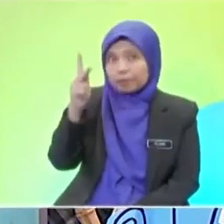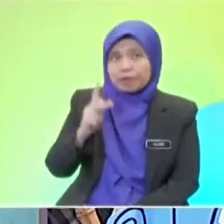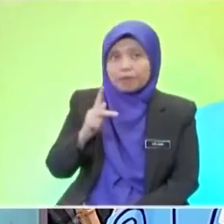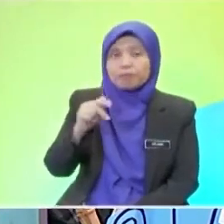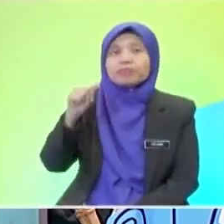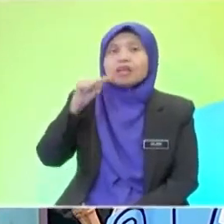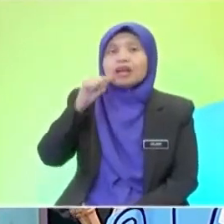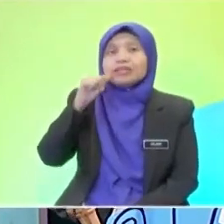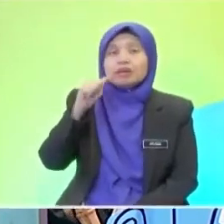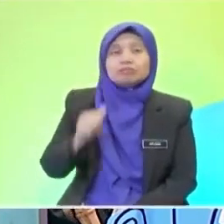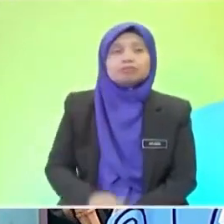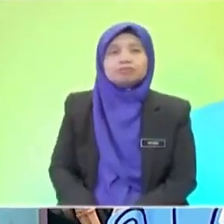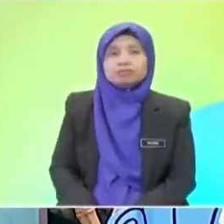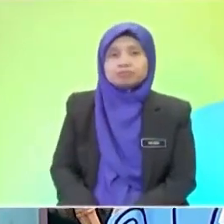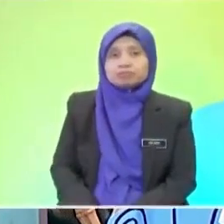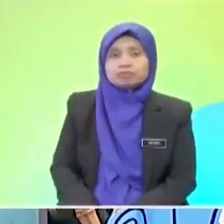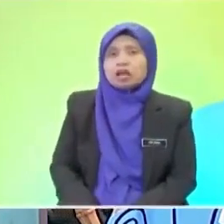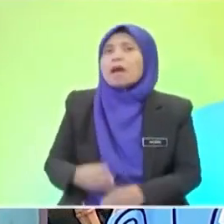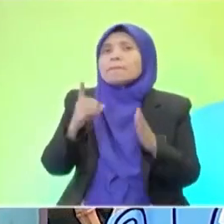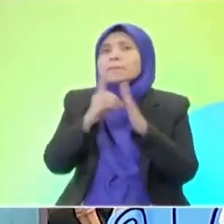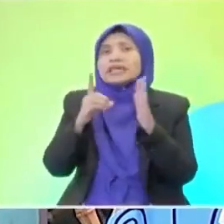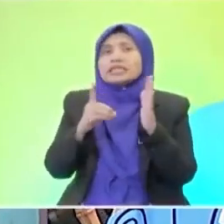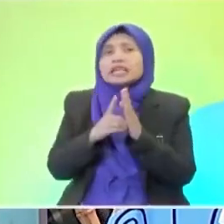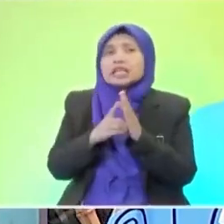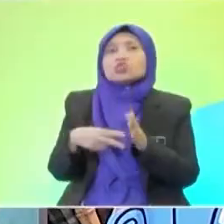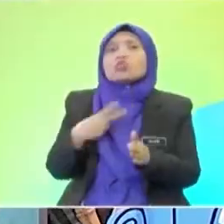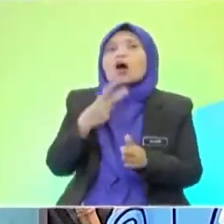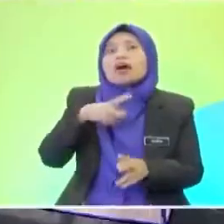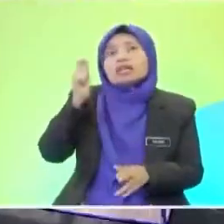Aina jadi beda sekali